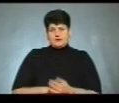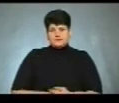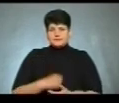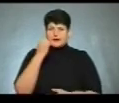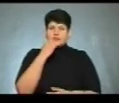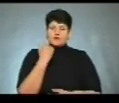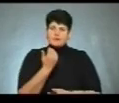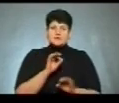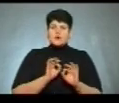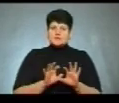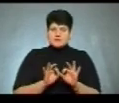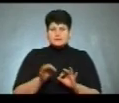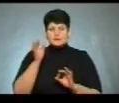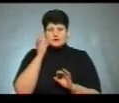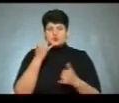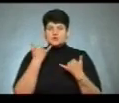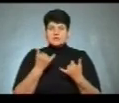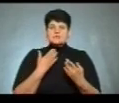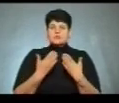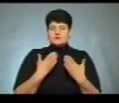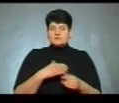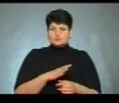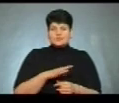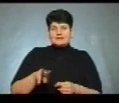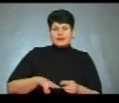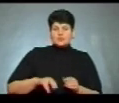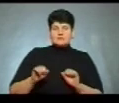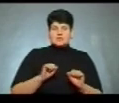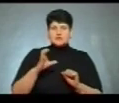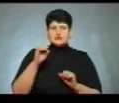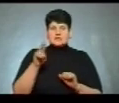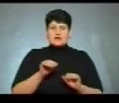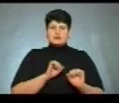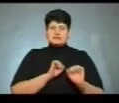я дякую вам за роз'яснення і нагадаю, що сьогодні ми спілкувалися з директором Департаменту